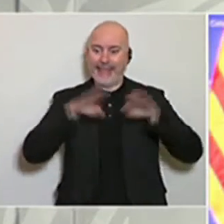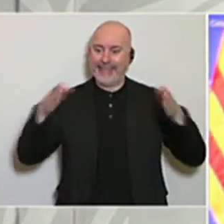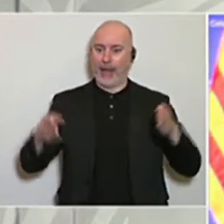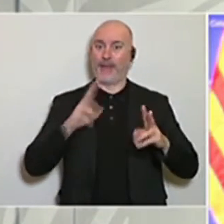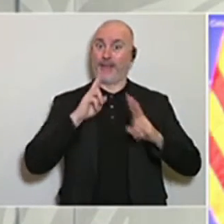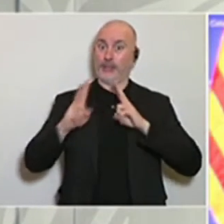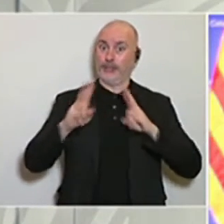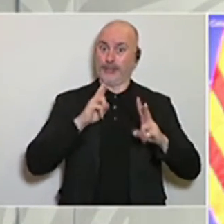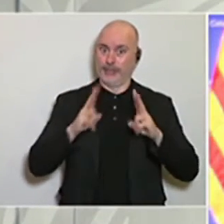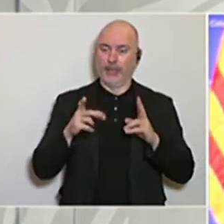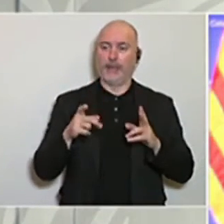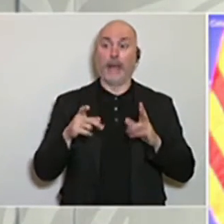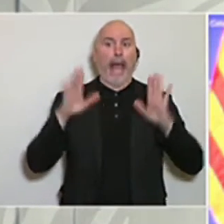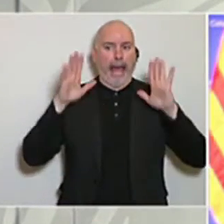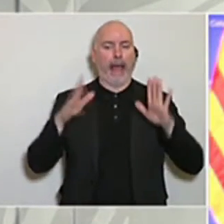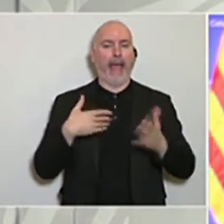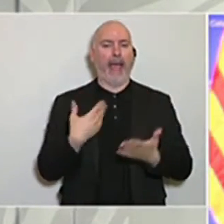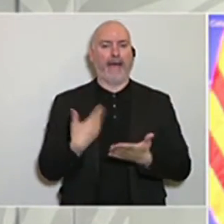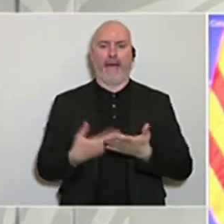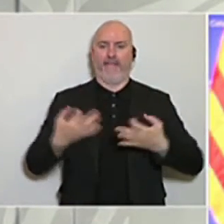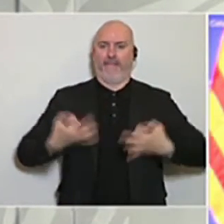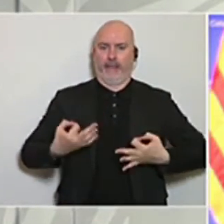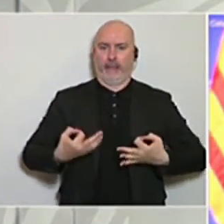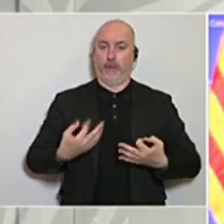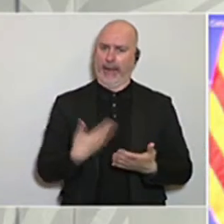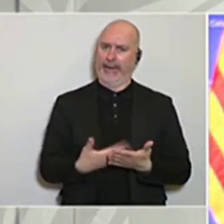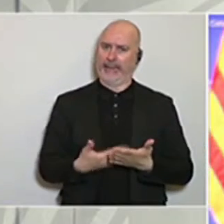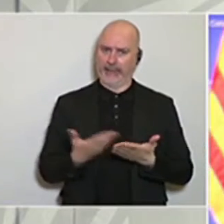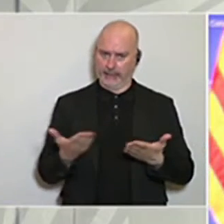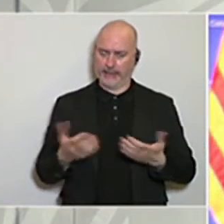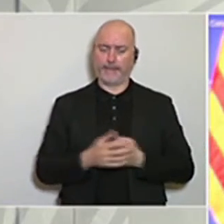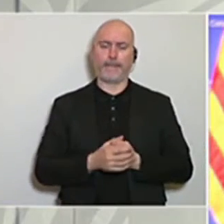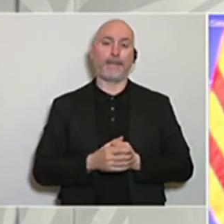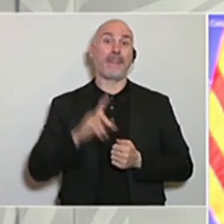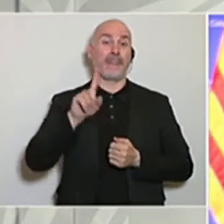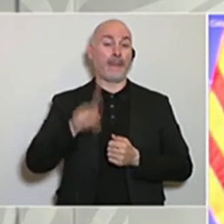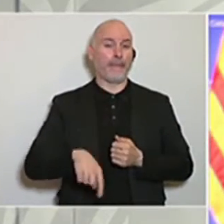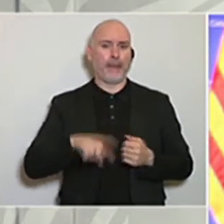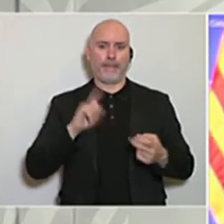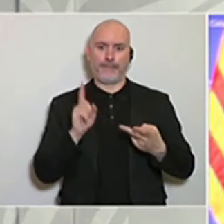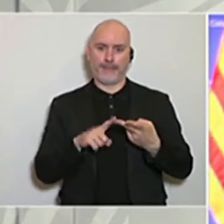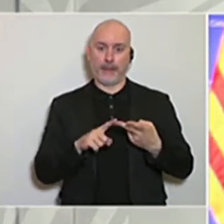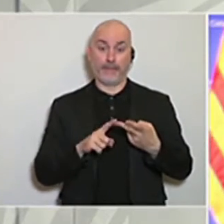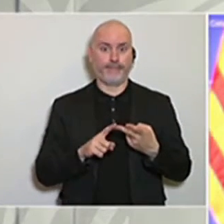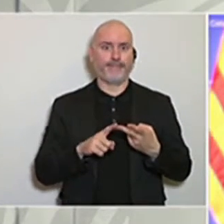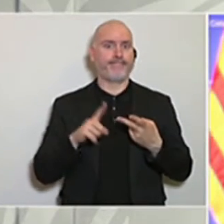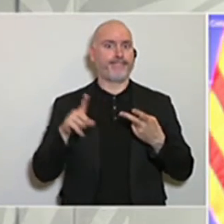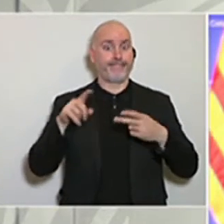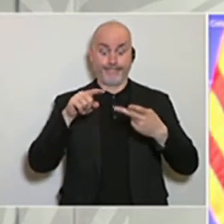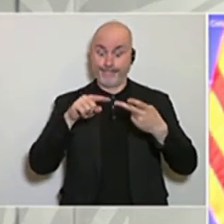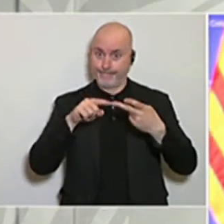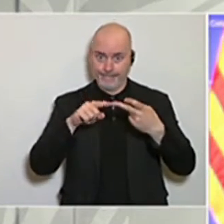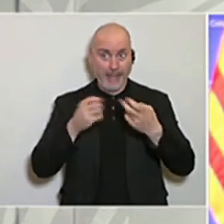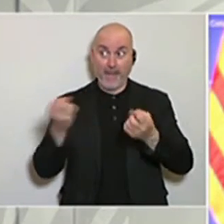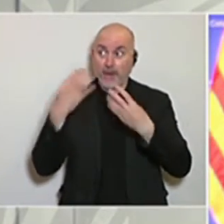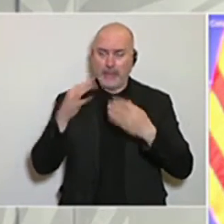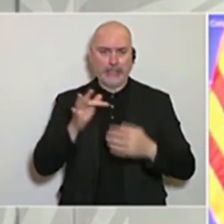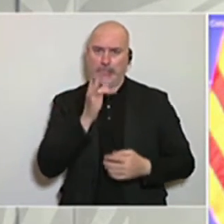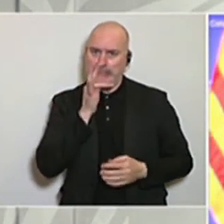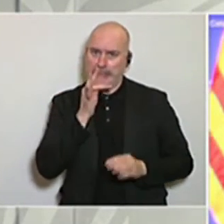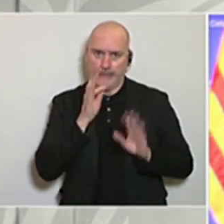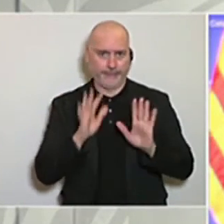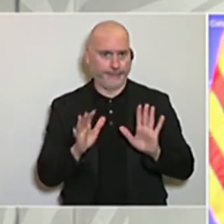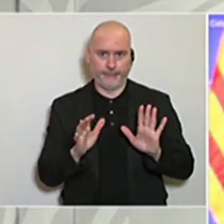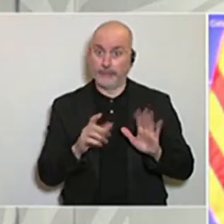siguin efectius i, per tant, estiguin garantits. I la segona qüestió, disculpin, perquè en aquests moments no tinc aquesta informació, no